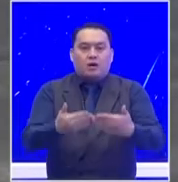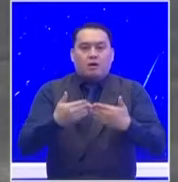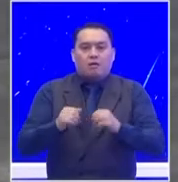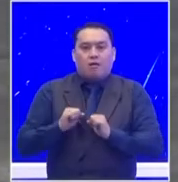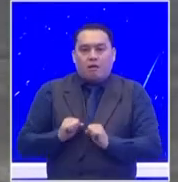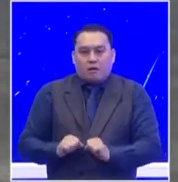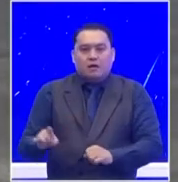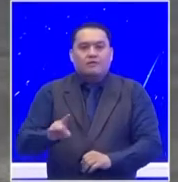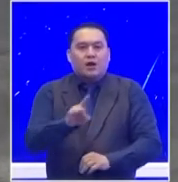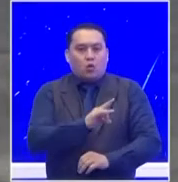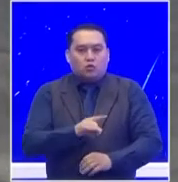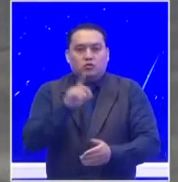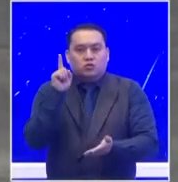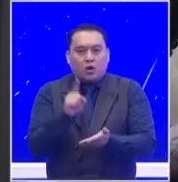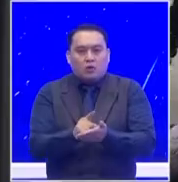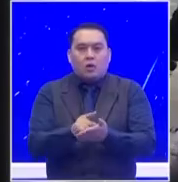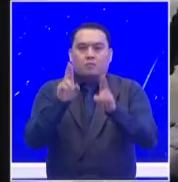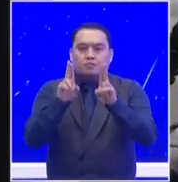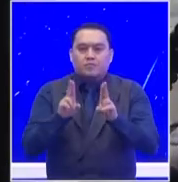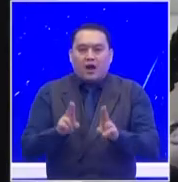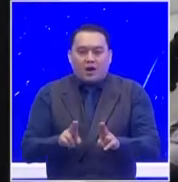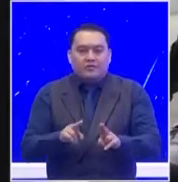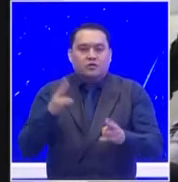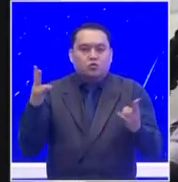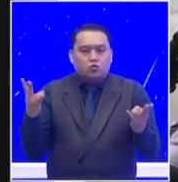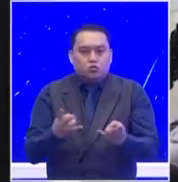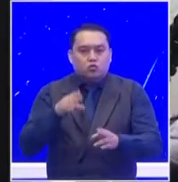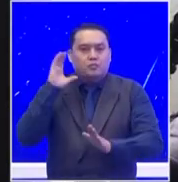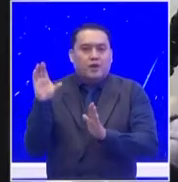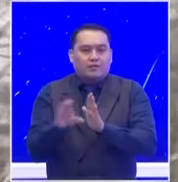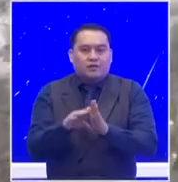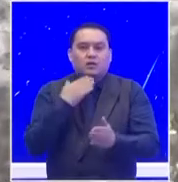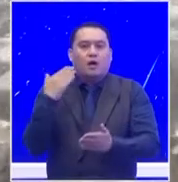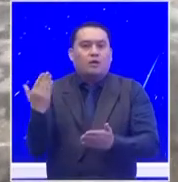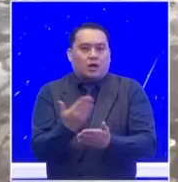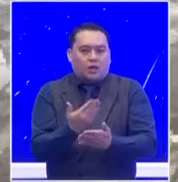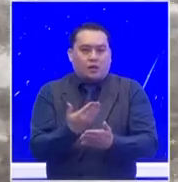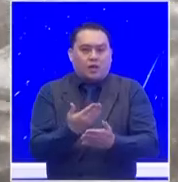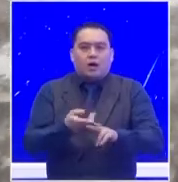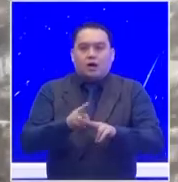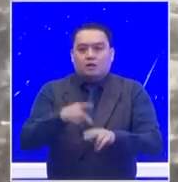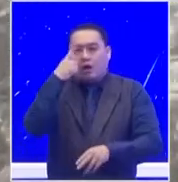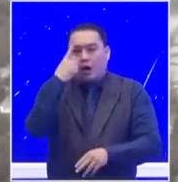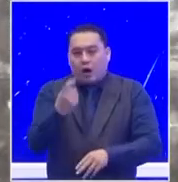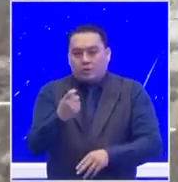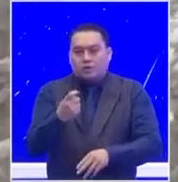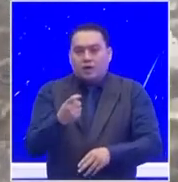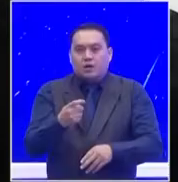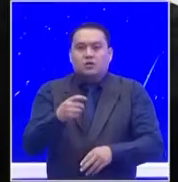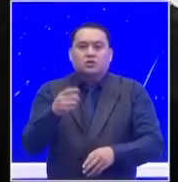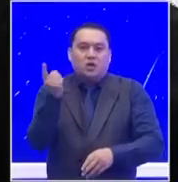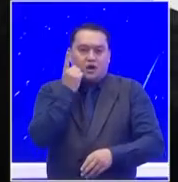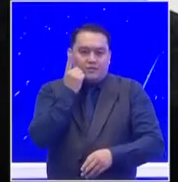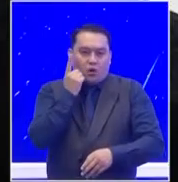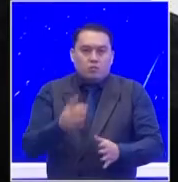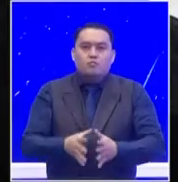трагедии жители региона должны соблюдать правила пожарной безопасности, резюмировал докладчик. Помимо СМС-оповещения посредством сотовых